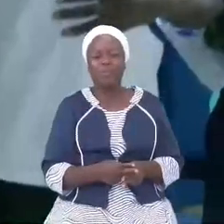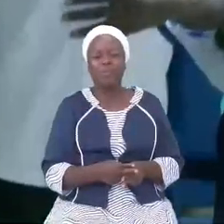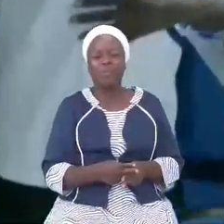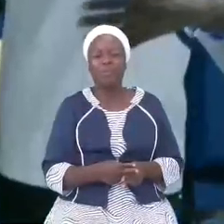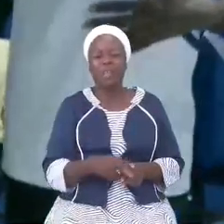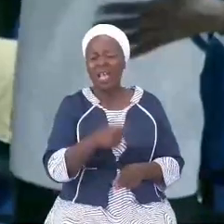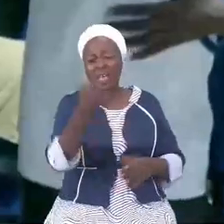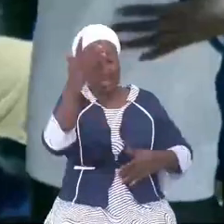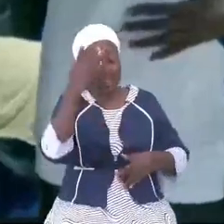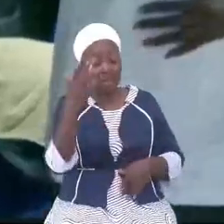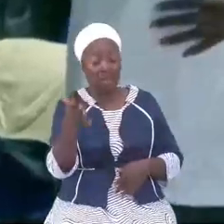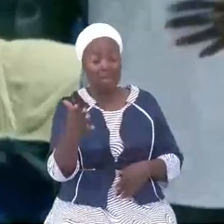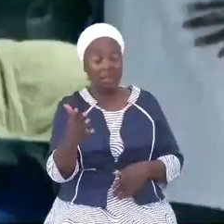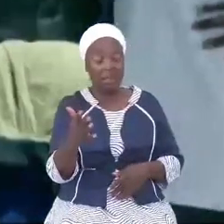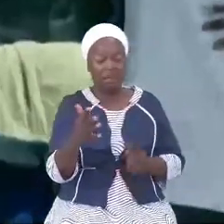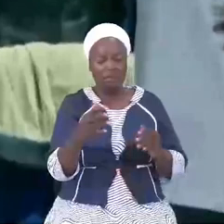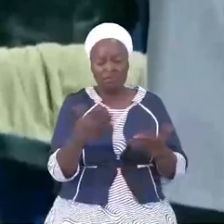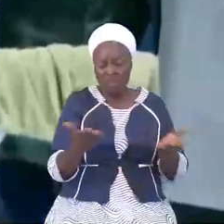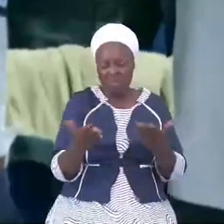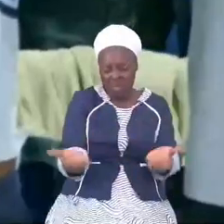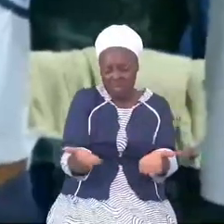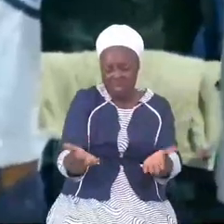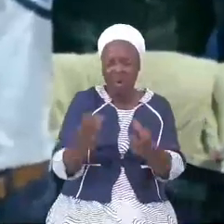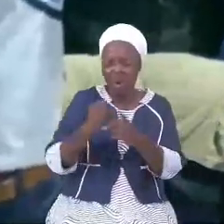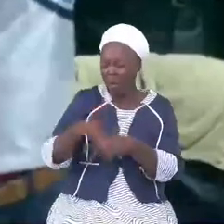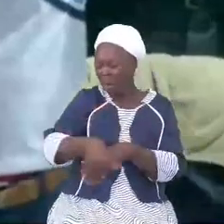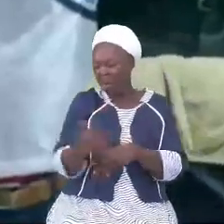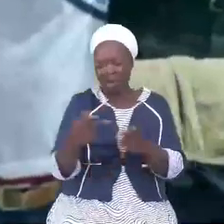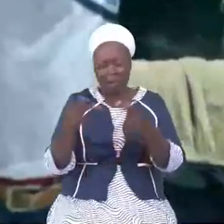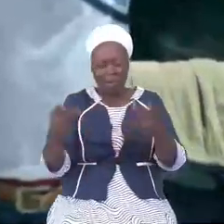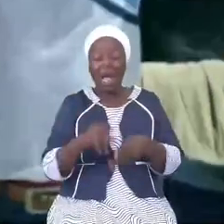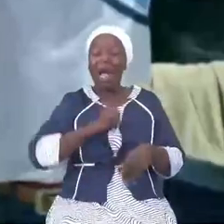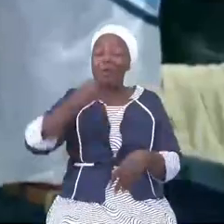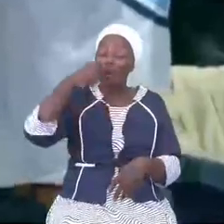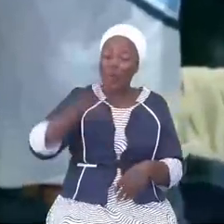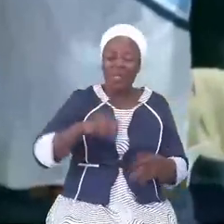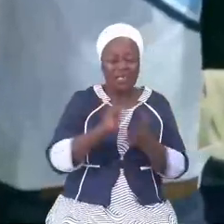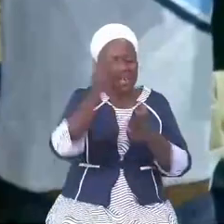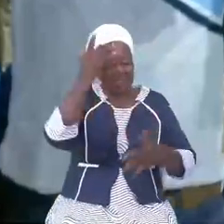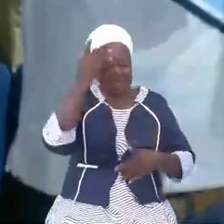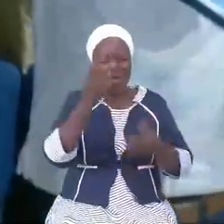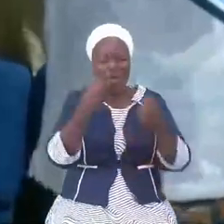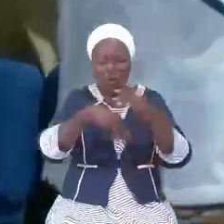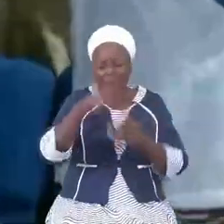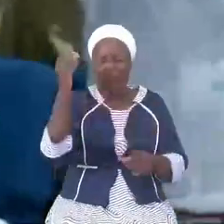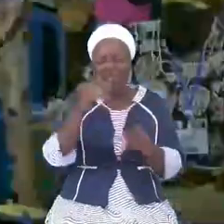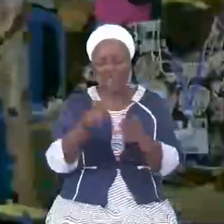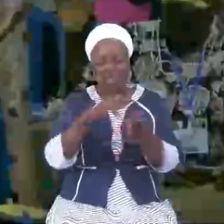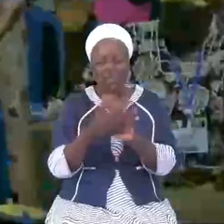là-bas, ici ou ailleurs, je commande maladie. Sors au nom de